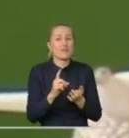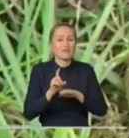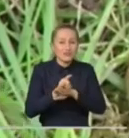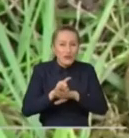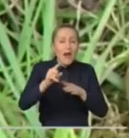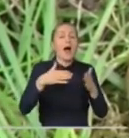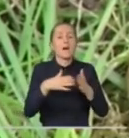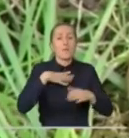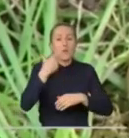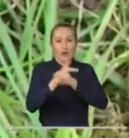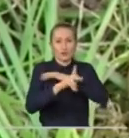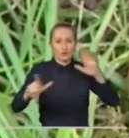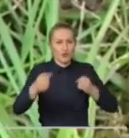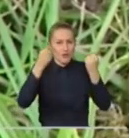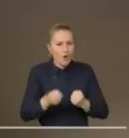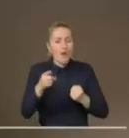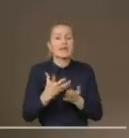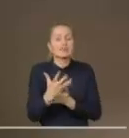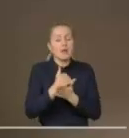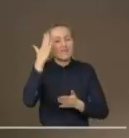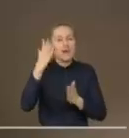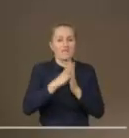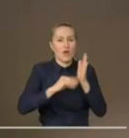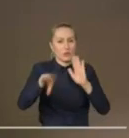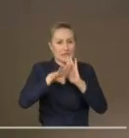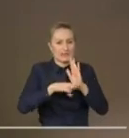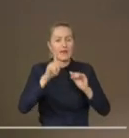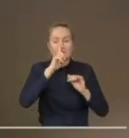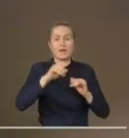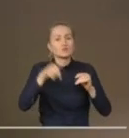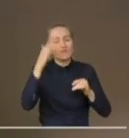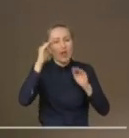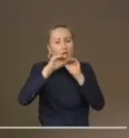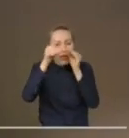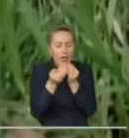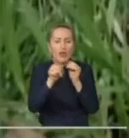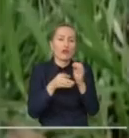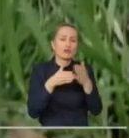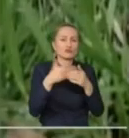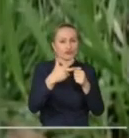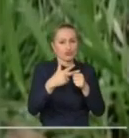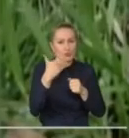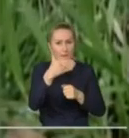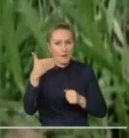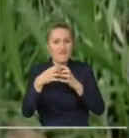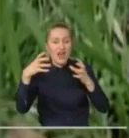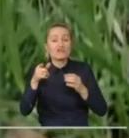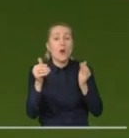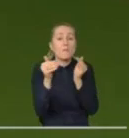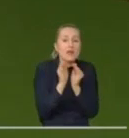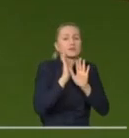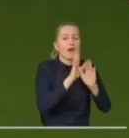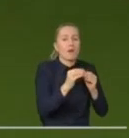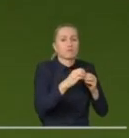287 ton. Zbierać ślimaki trzeba zgodnie z zasadami. Średnica muszli musi być większa niż 30 mm. Mniejszym osobnikom trzeba dać czas